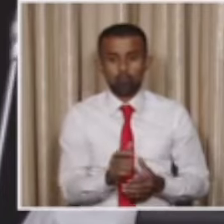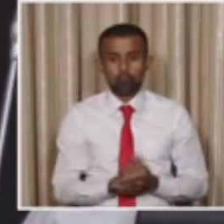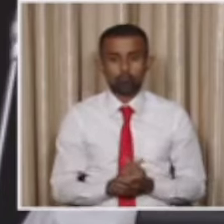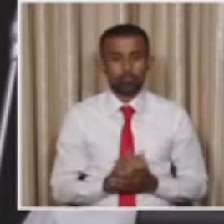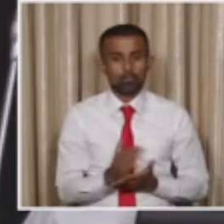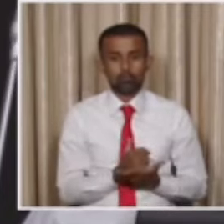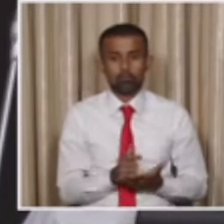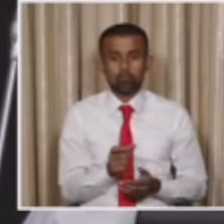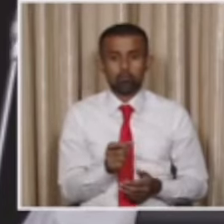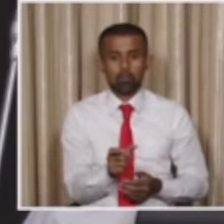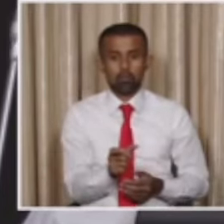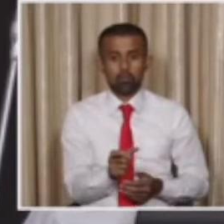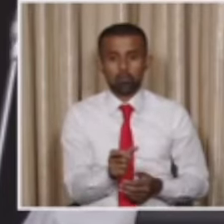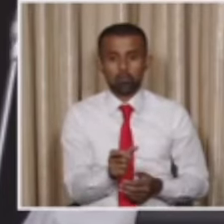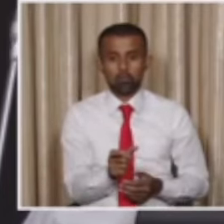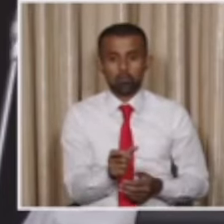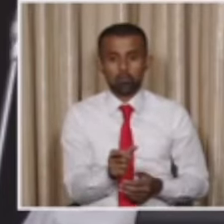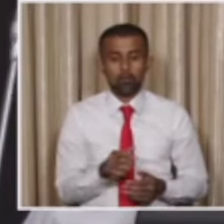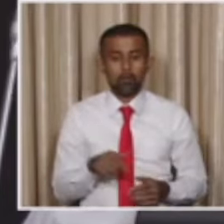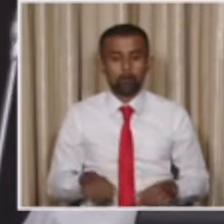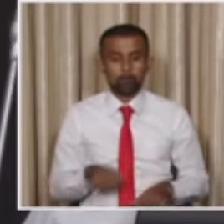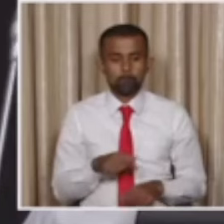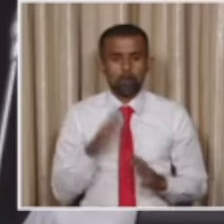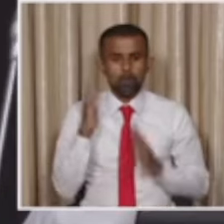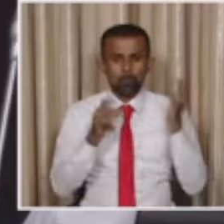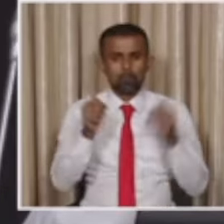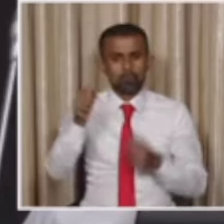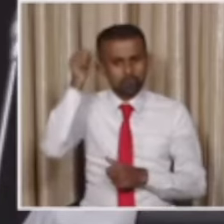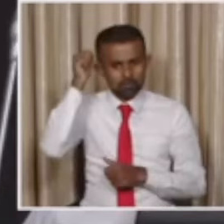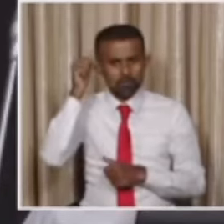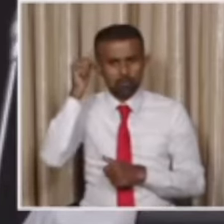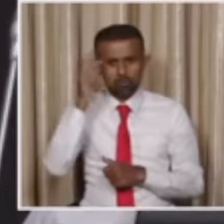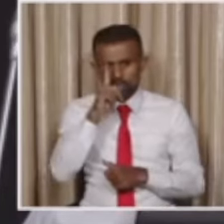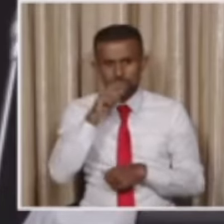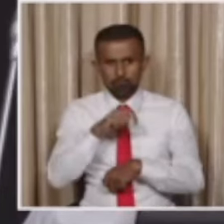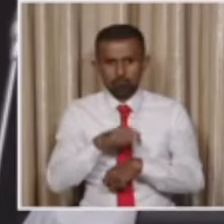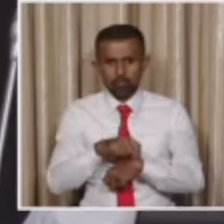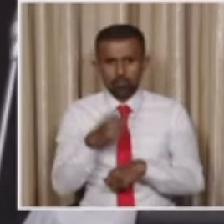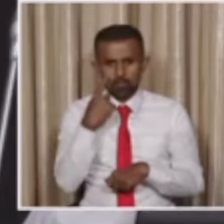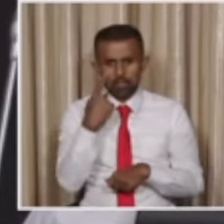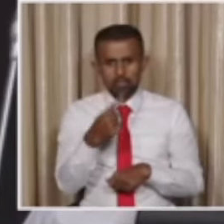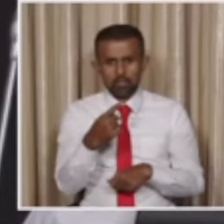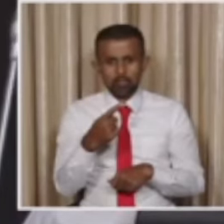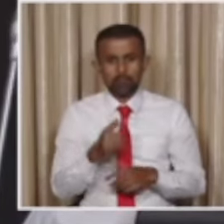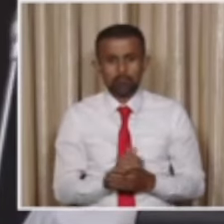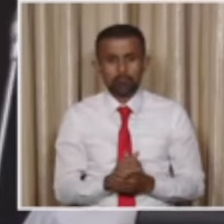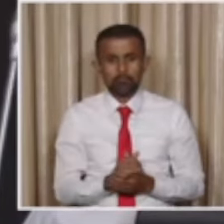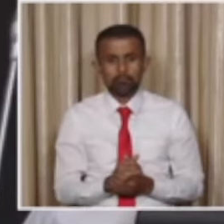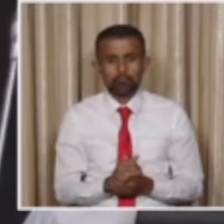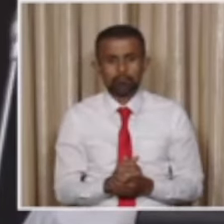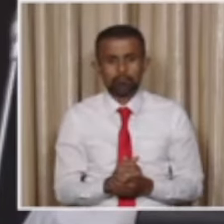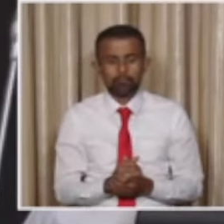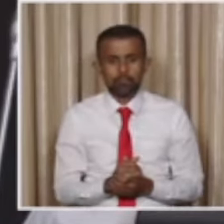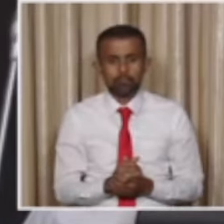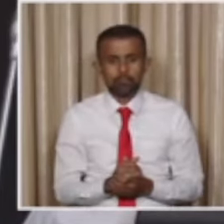සම්පූර්ණ අකර්මණ්‍ය කරා. මේ වගේ අවස්ථාව ලෝක ඉතිහාසෙ මීට පෙර එක අවස්ථාවක් මම දැකලා තියෙන්නේ දේශපාලන ඉතිහාසෙ.